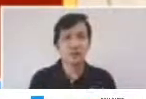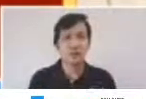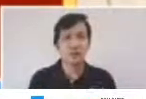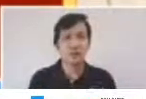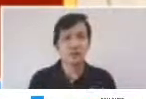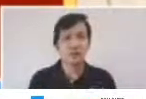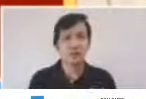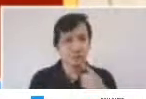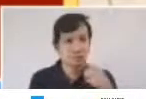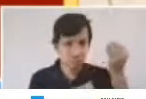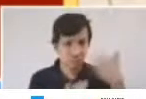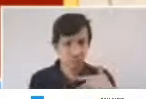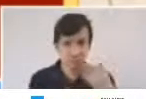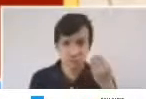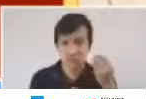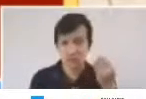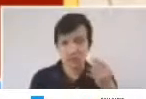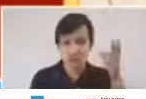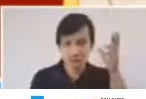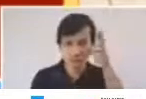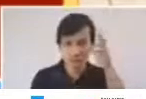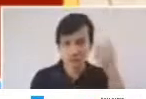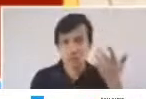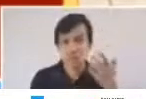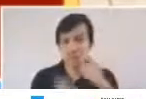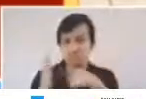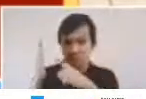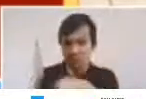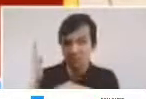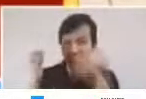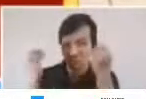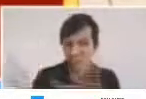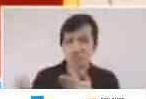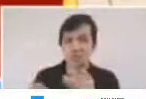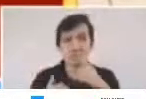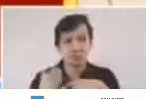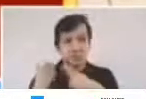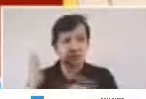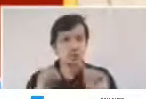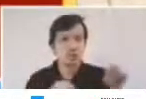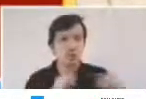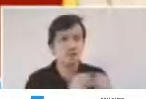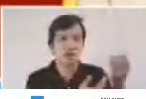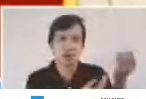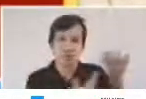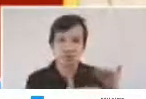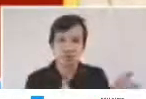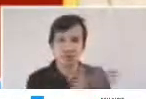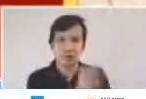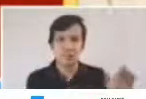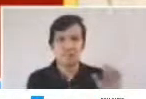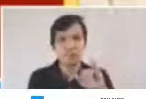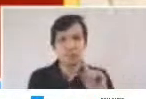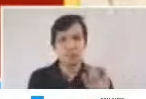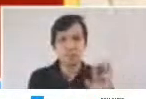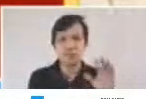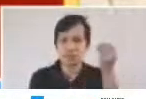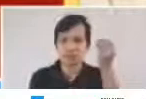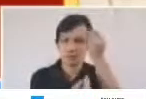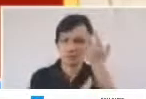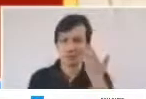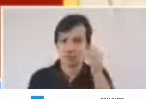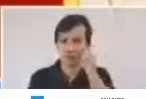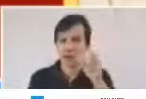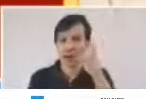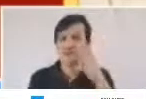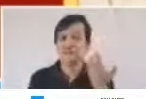Leonel Villa, sila po ay may set up ng mga testing mechanism doon po sa, not in the airport premises, but